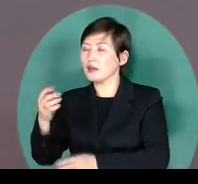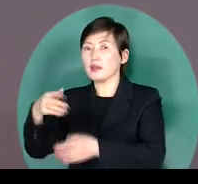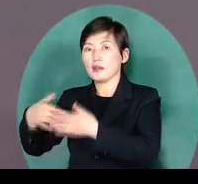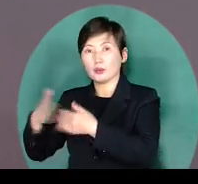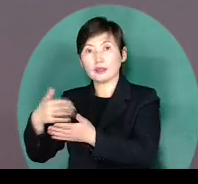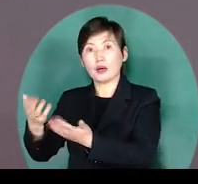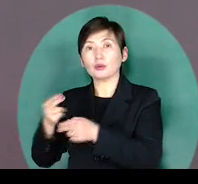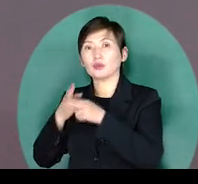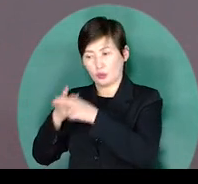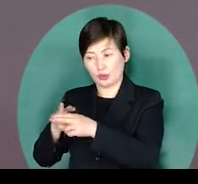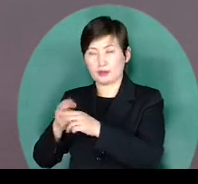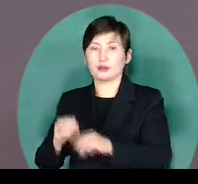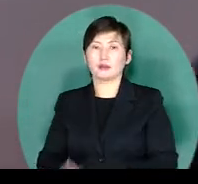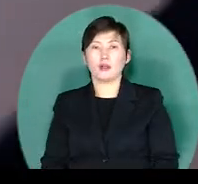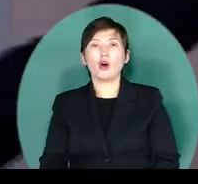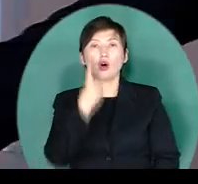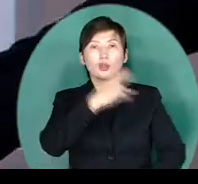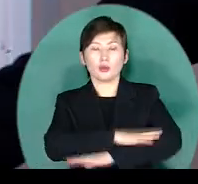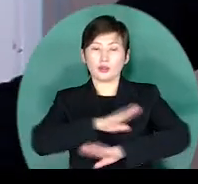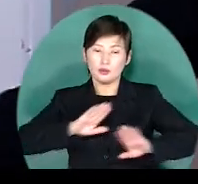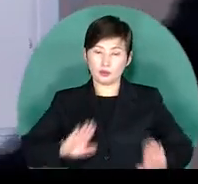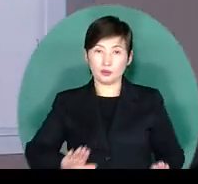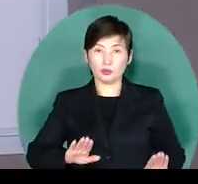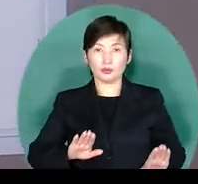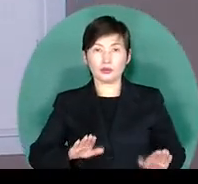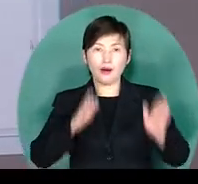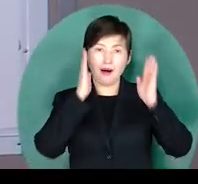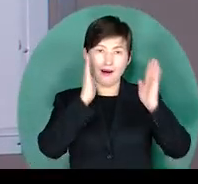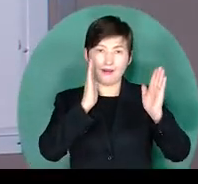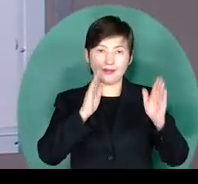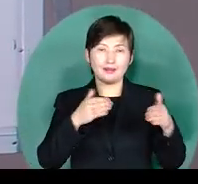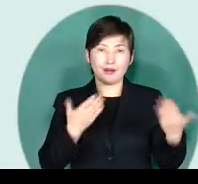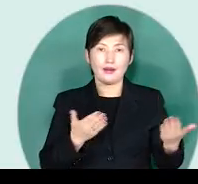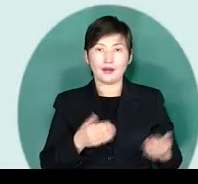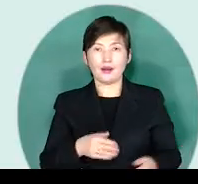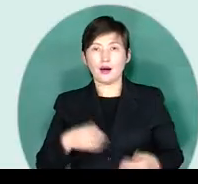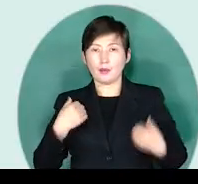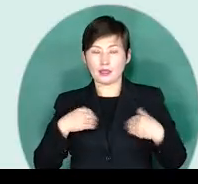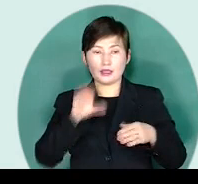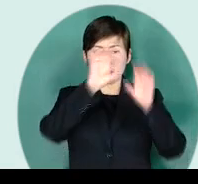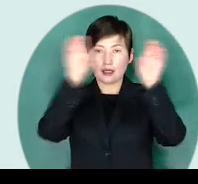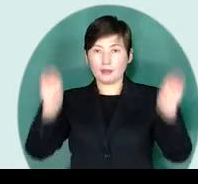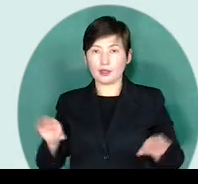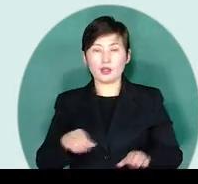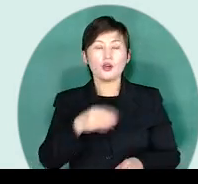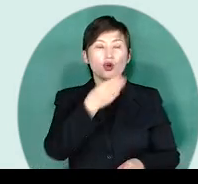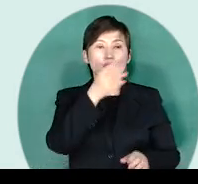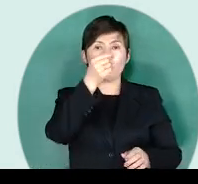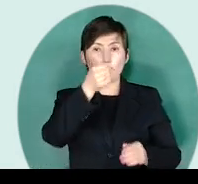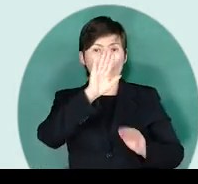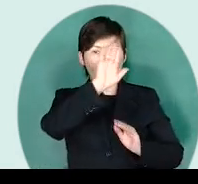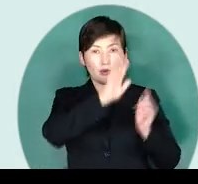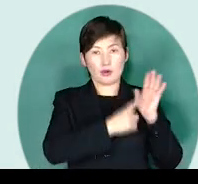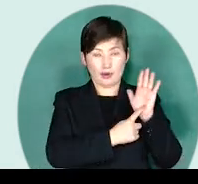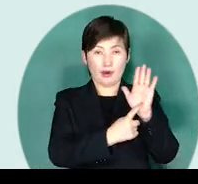нь туслах юм байна шүү дээ. За, ингээд 2 дугаар ангийн суралцагчид багш руугаа анхаарлаа хандуулаарай. Багш Самбарт дараах мөнгөний дэвсгэртийг